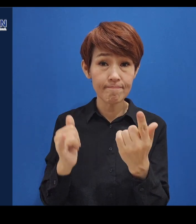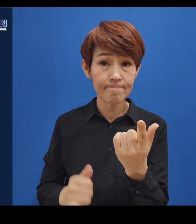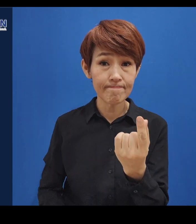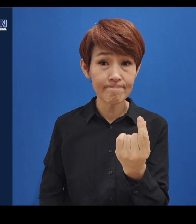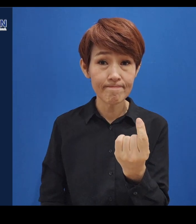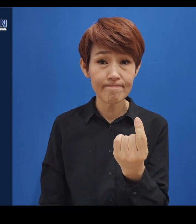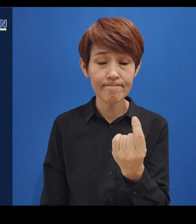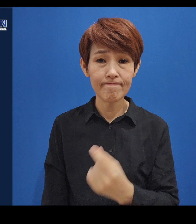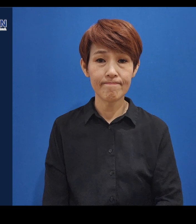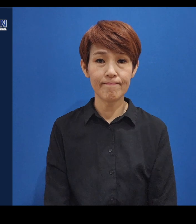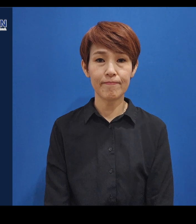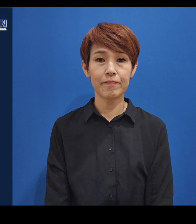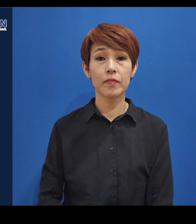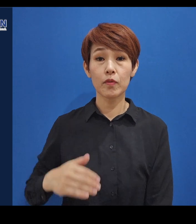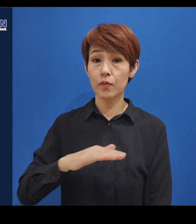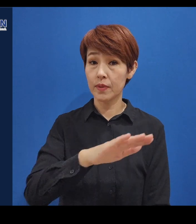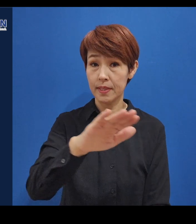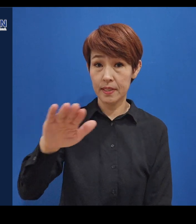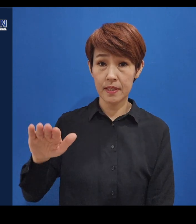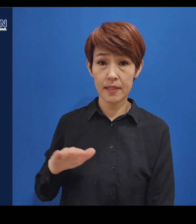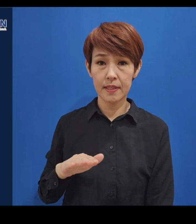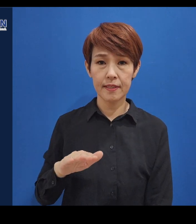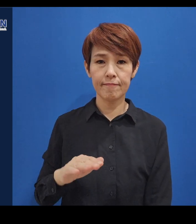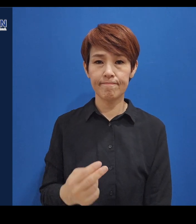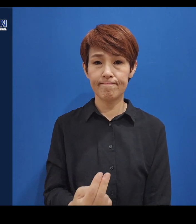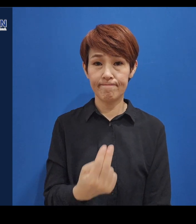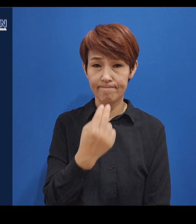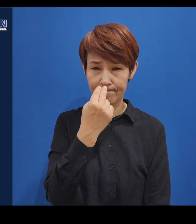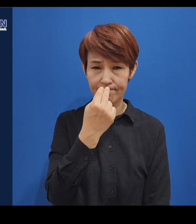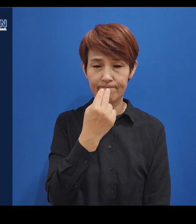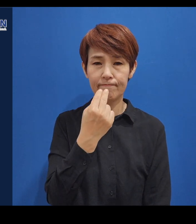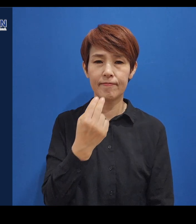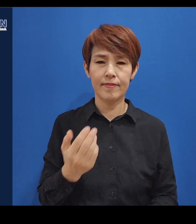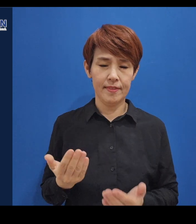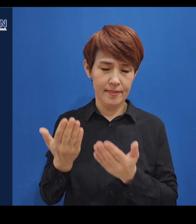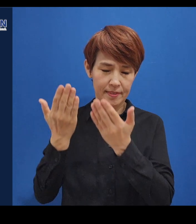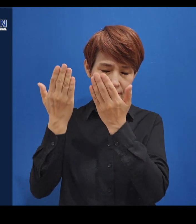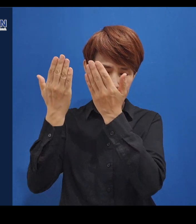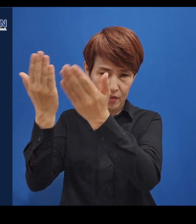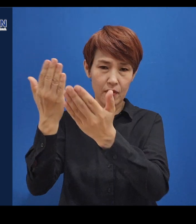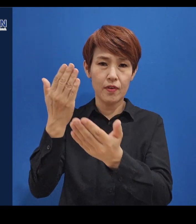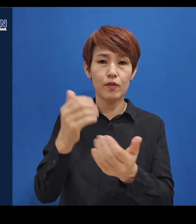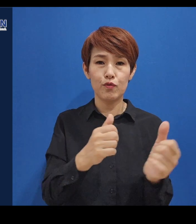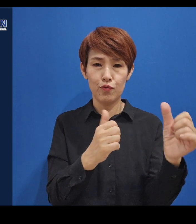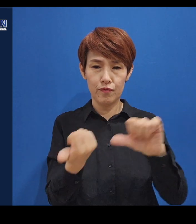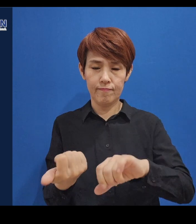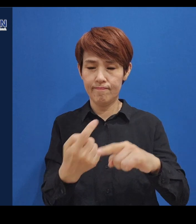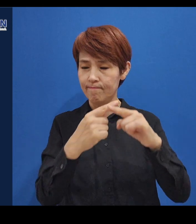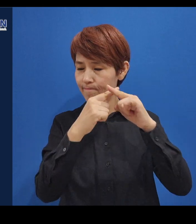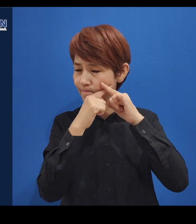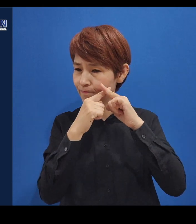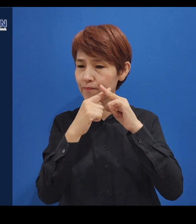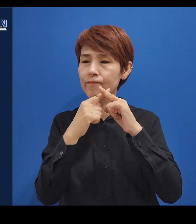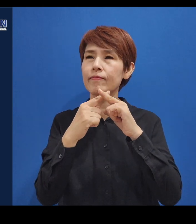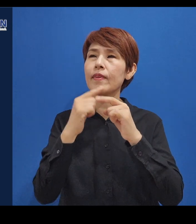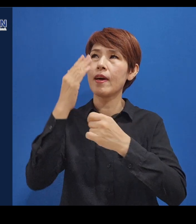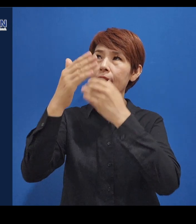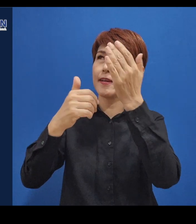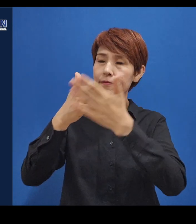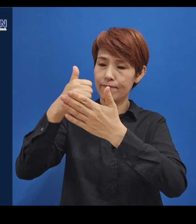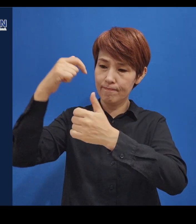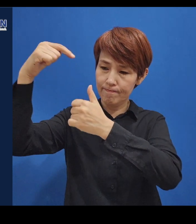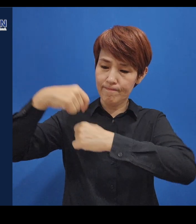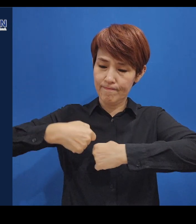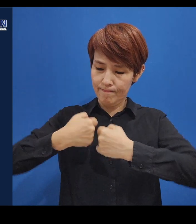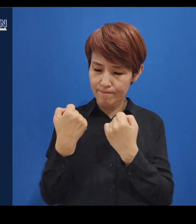증인들. 우리는 목숨 걸어 마땅히 순종을 드리는 임금과 구주의 증인입니다. 그런데 그